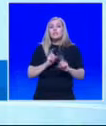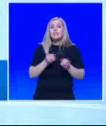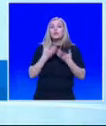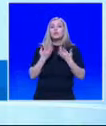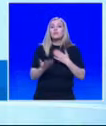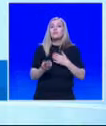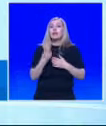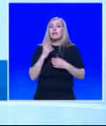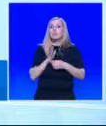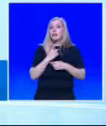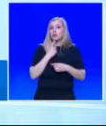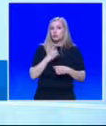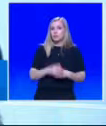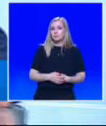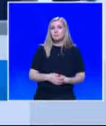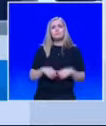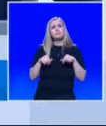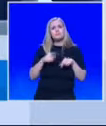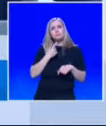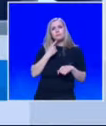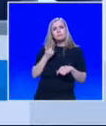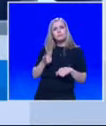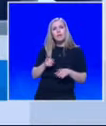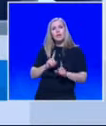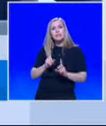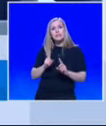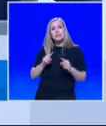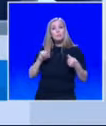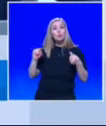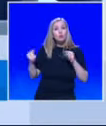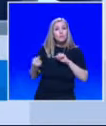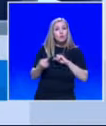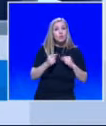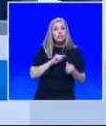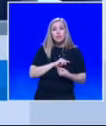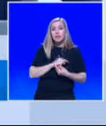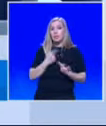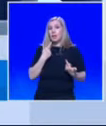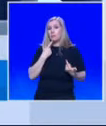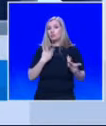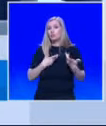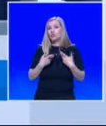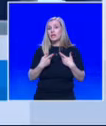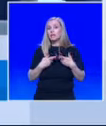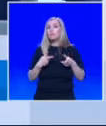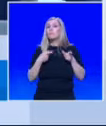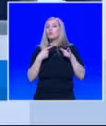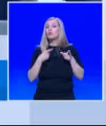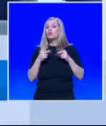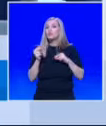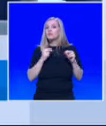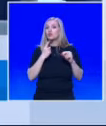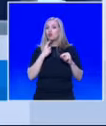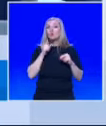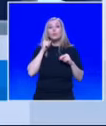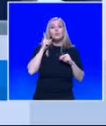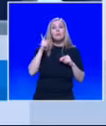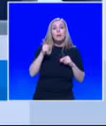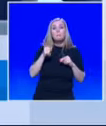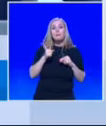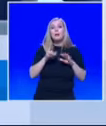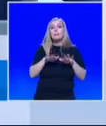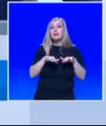2015 година. Не си ли противоречивате по отношение на прокурорския съвет? Така. Защото там парламентарната квота ще